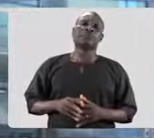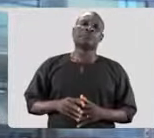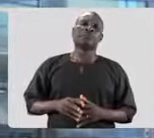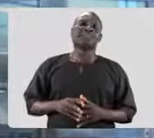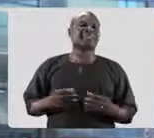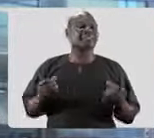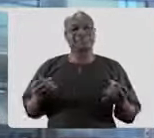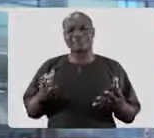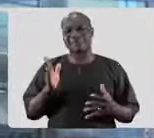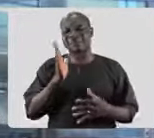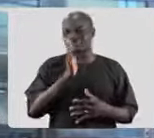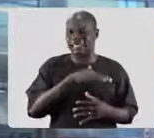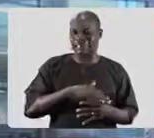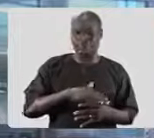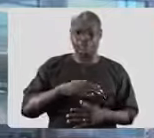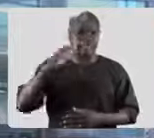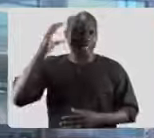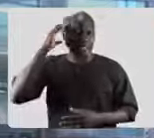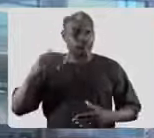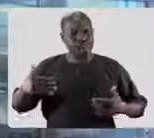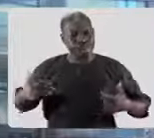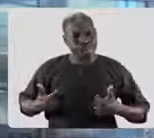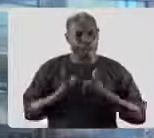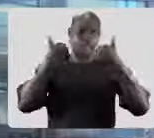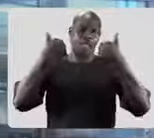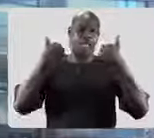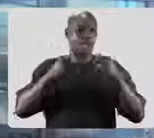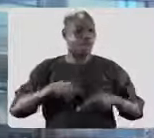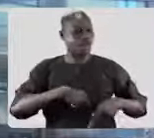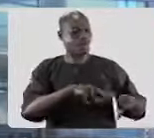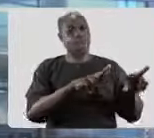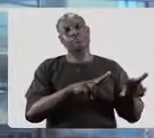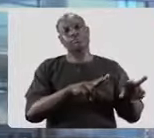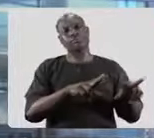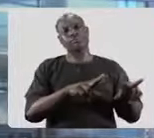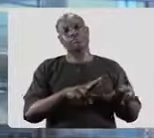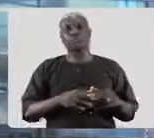Oba da wani na obete a accident we ana asi e wokwan we so